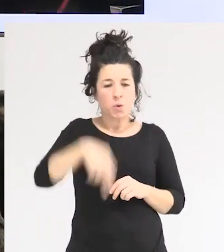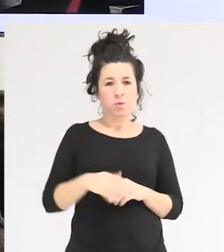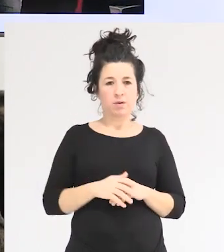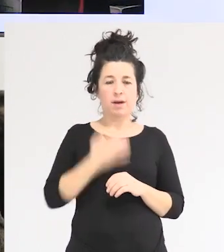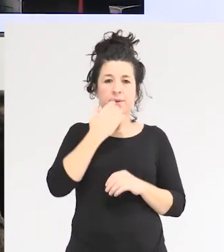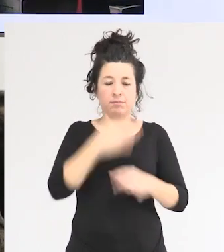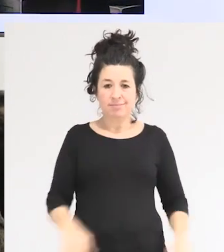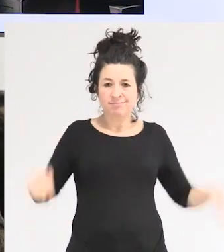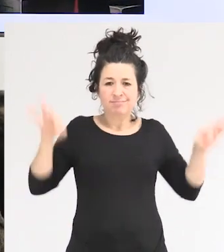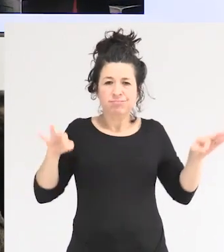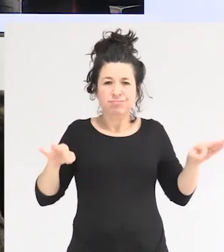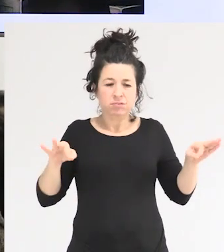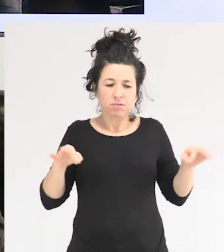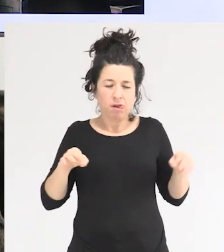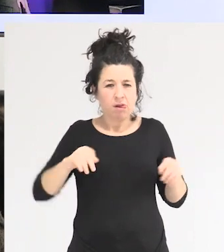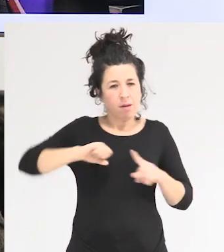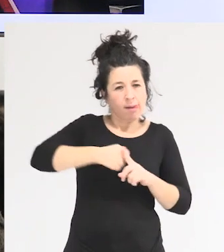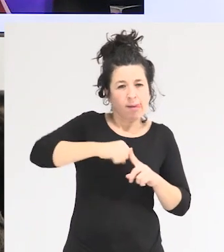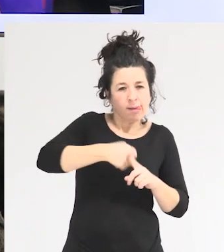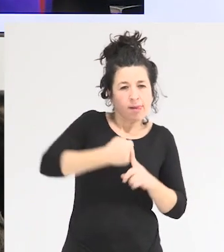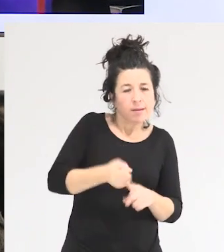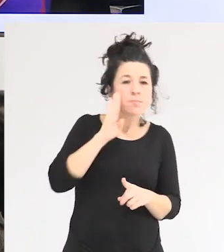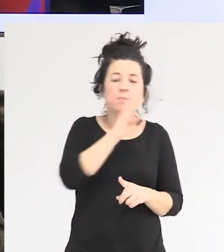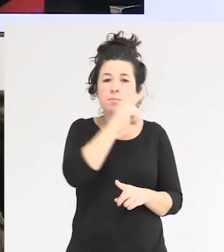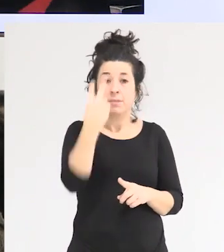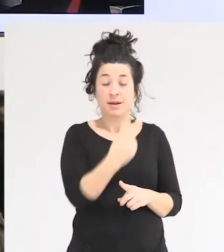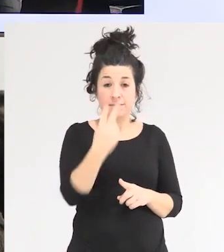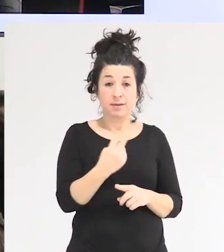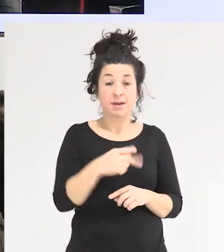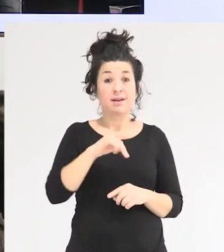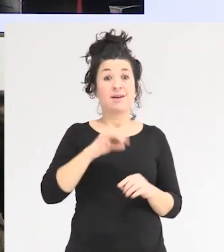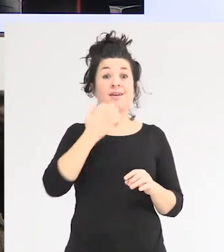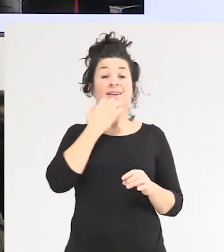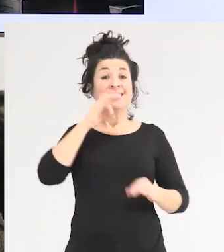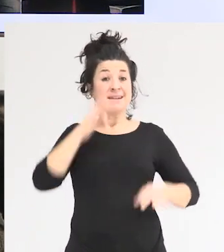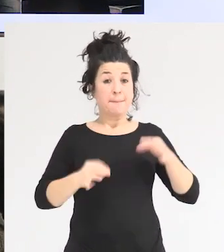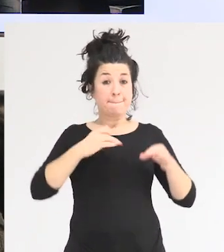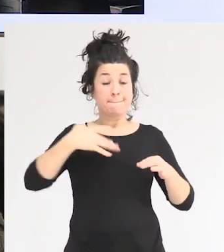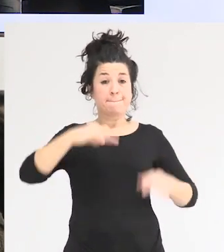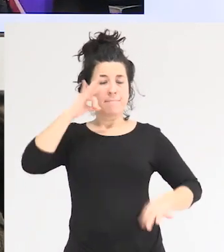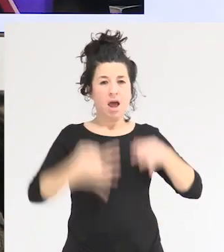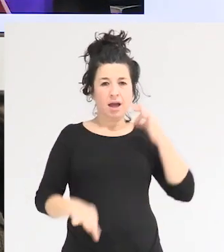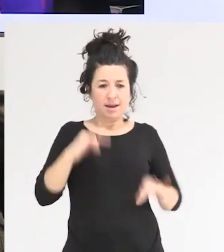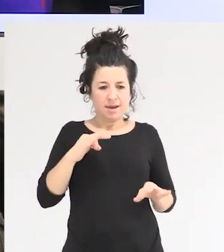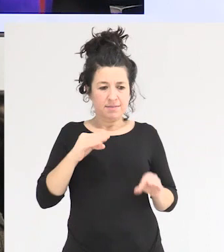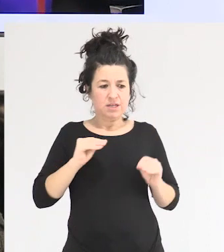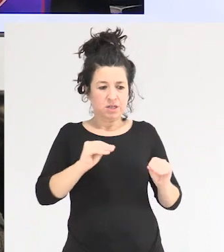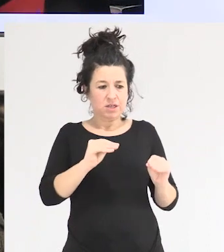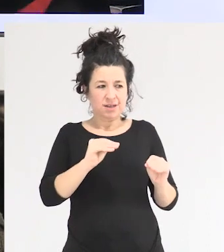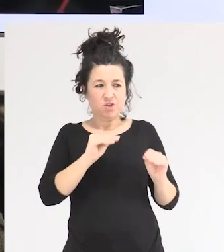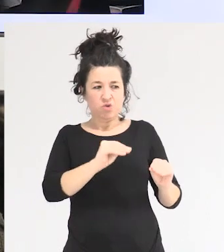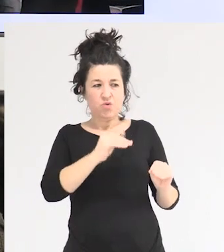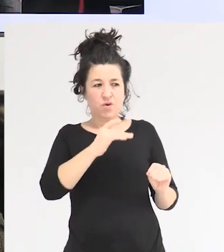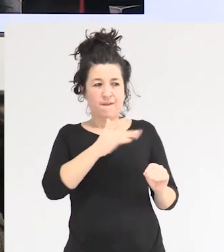errauskine esklabizatzen duena. Ama ordea, berriro ere, edurne zuriren bihotza kutxa batean sartuta ikusi nahi